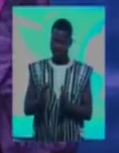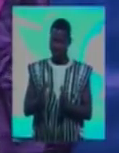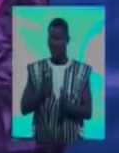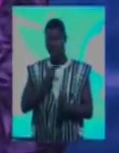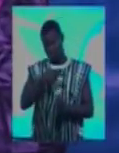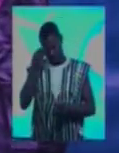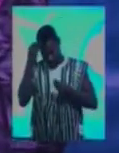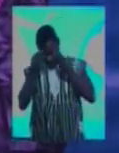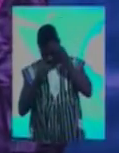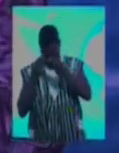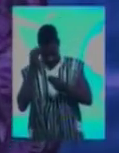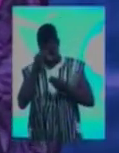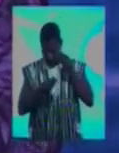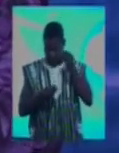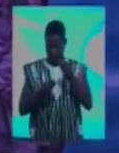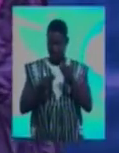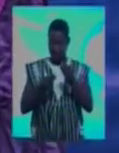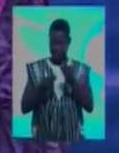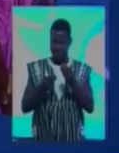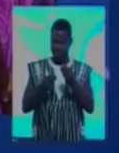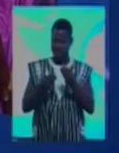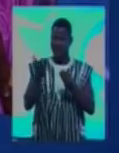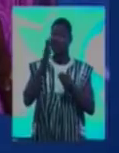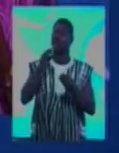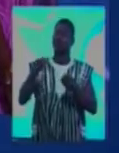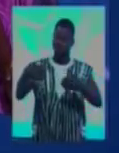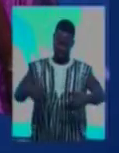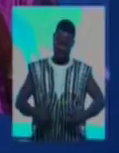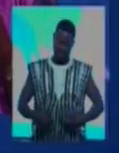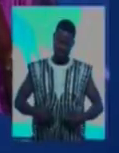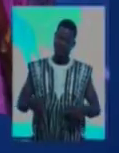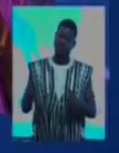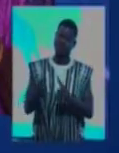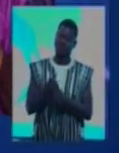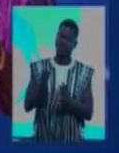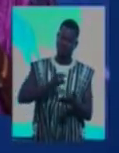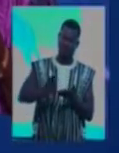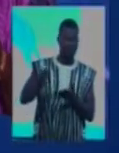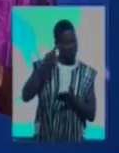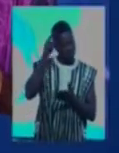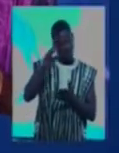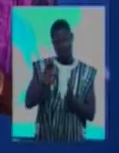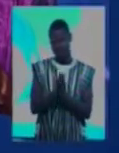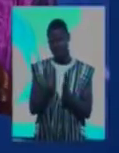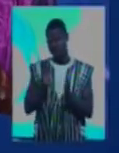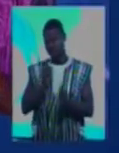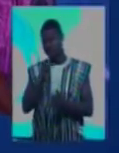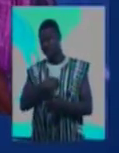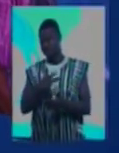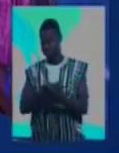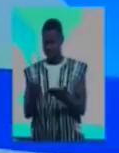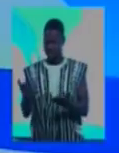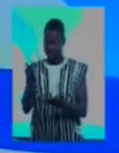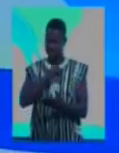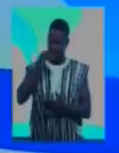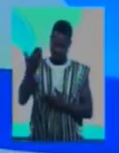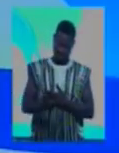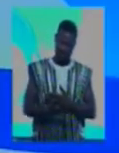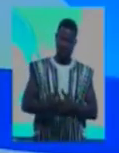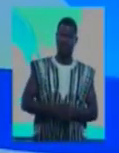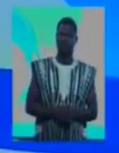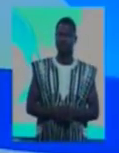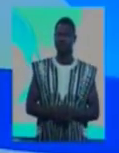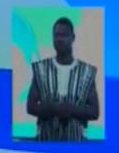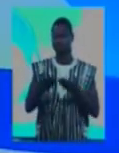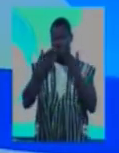préoccupions des préoccupations des jeunes pour que nos livres les intéressent et les attirent. Merci à vous, Monique